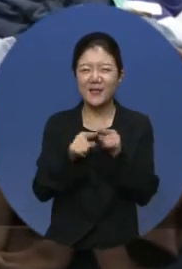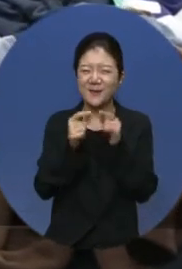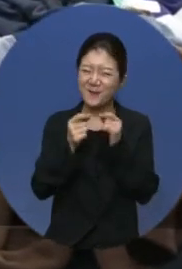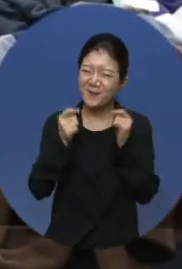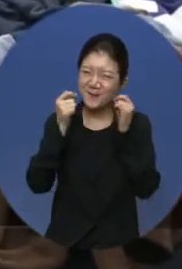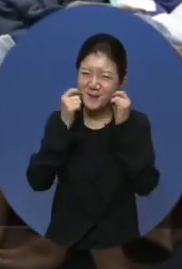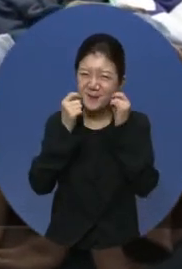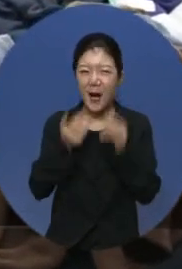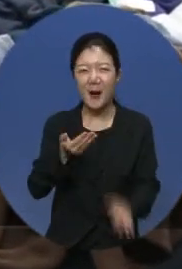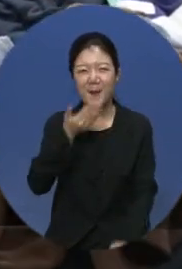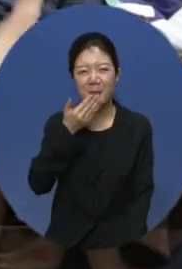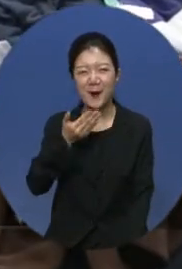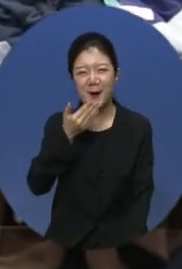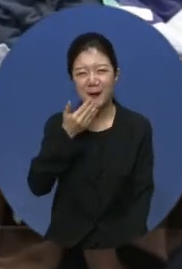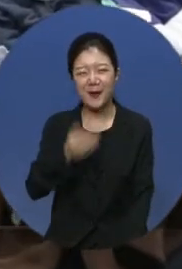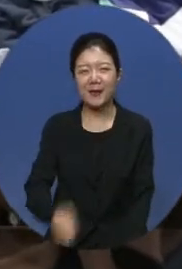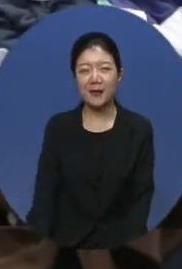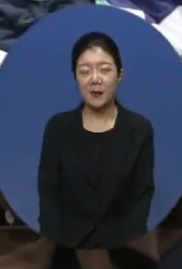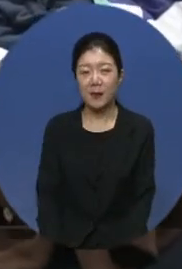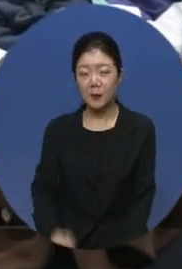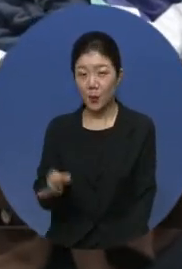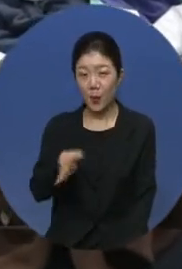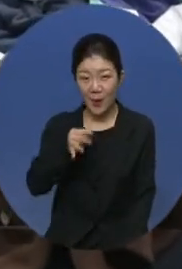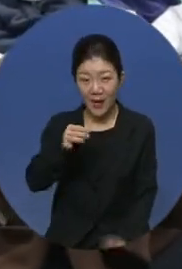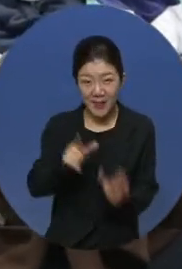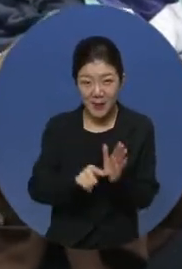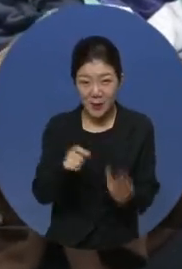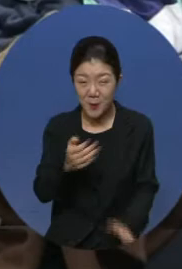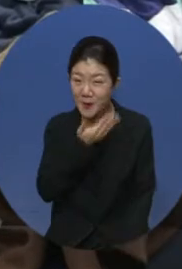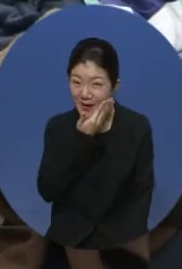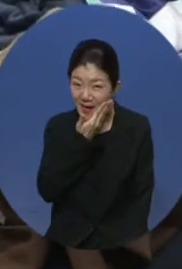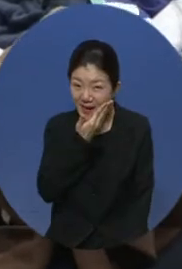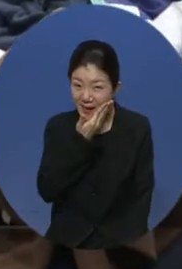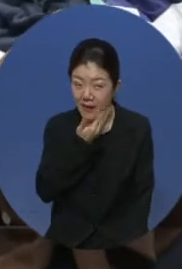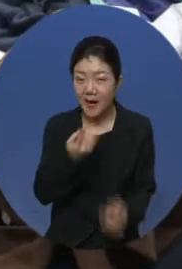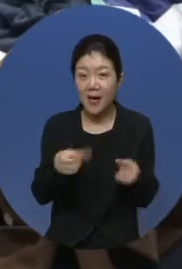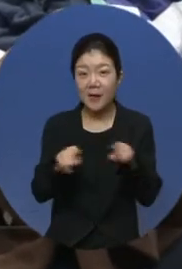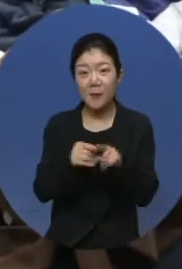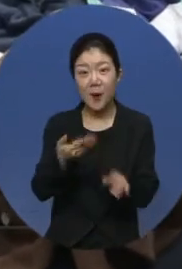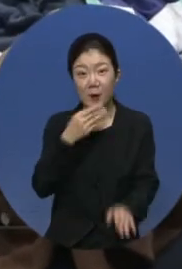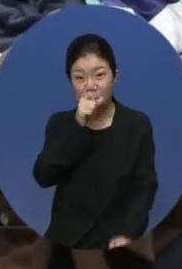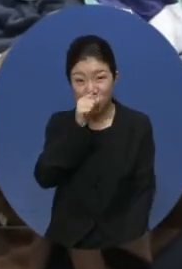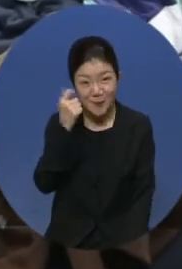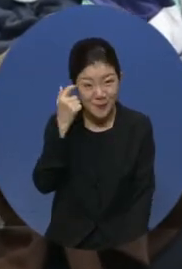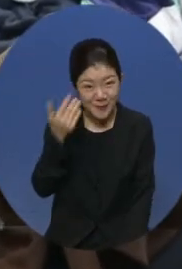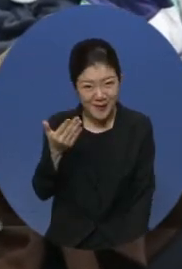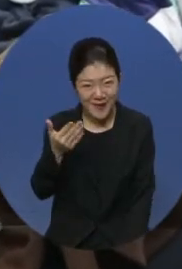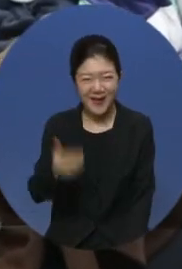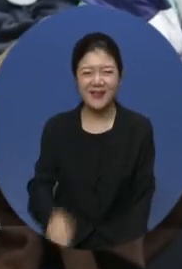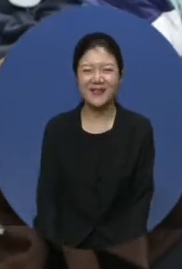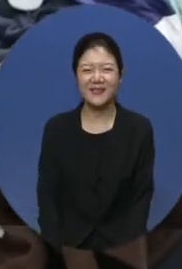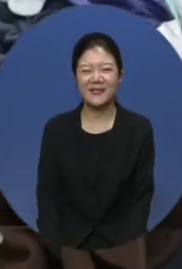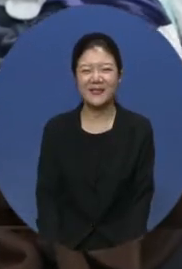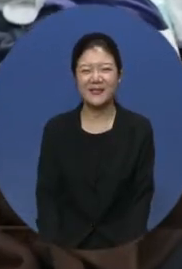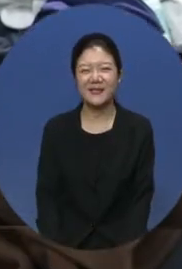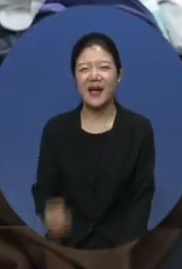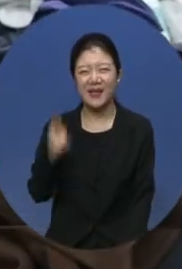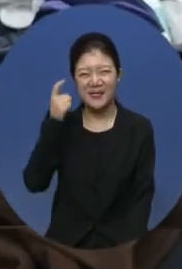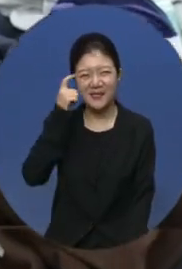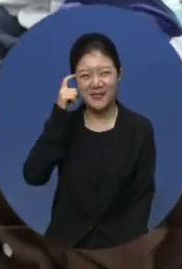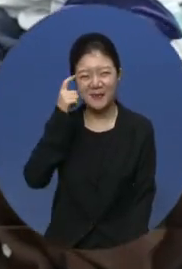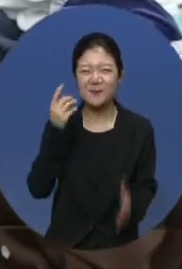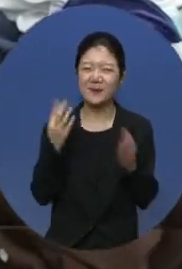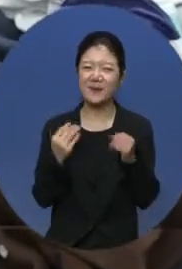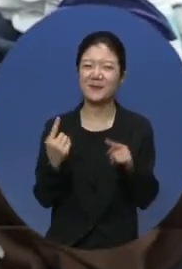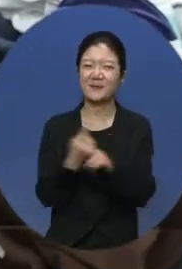웃으면서 먹으니까 그때 얘기, 아까 돈 내기 조금 아까웠지. 근데 같이 먹으니까 좋지. 그러면은 이제 그러면서 생각들이